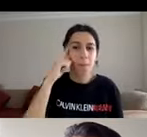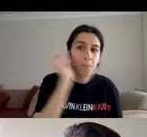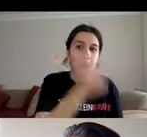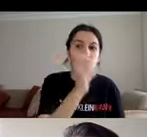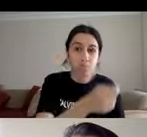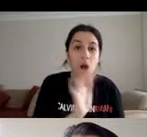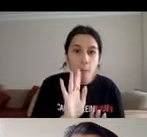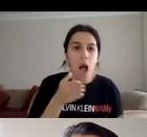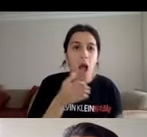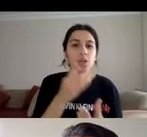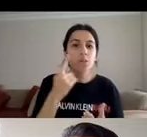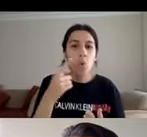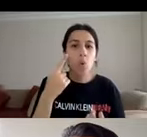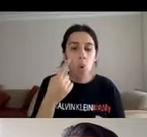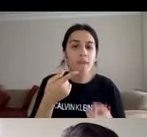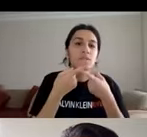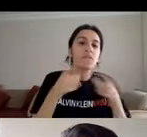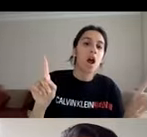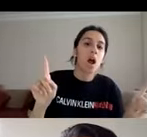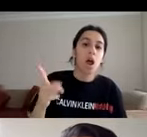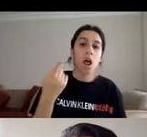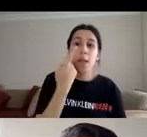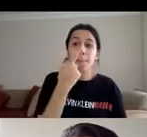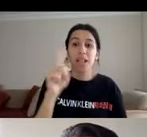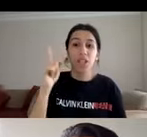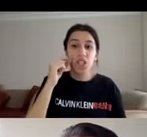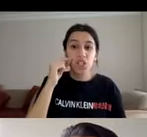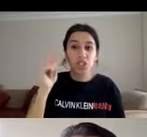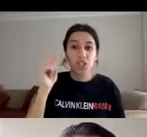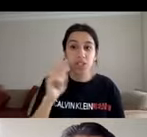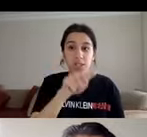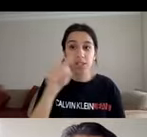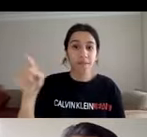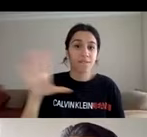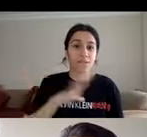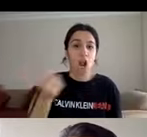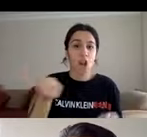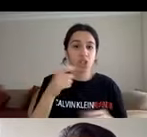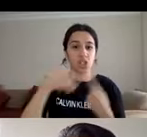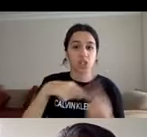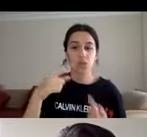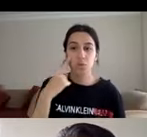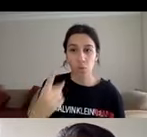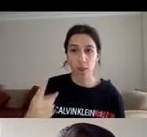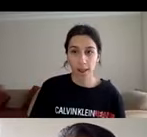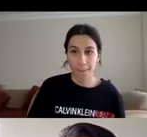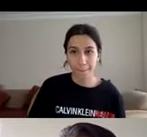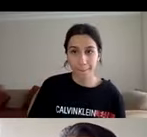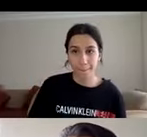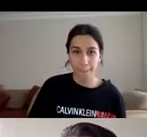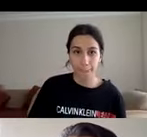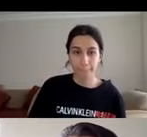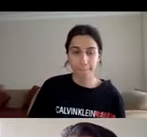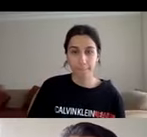tam tersi. Bir kişinin karşısında yetkinseniz 1000 tane seçenek var. Bu önemli. Bunu da bir kulağınıza karşıyı